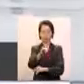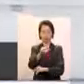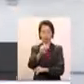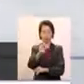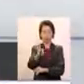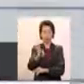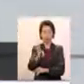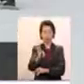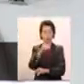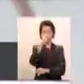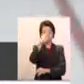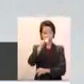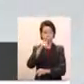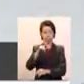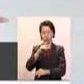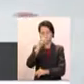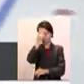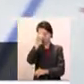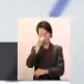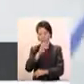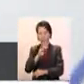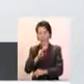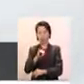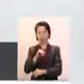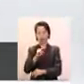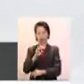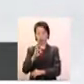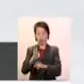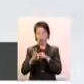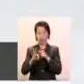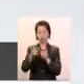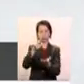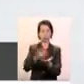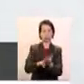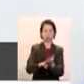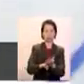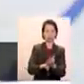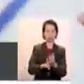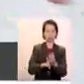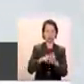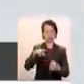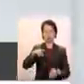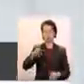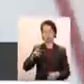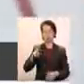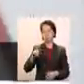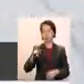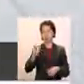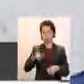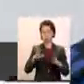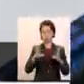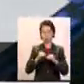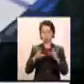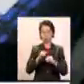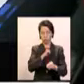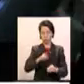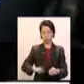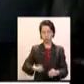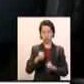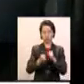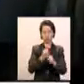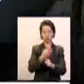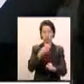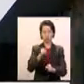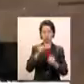bagi sukan itu. Menurut Dato' Zaitun Osman, MISF yang berstatus pro tem dikehendaki melakukan mesyuarat agung tahunan AGM